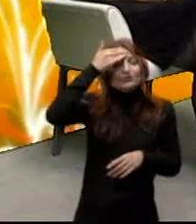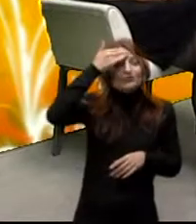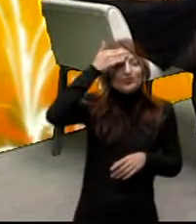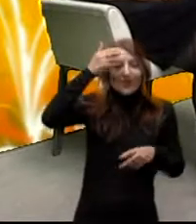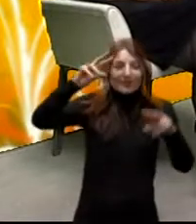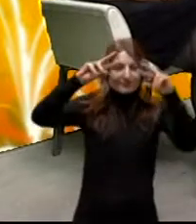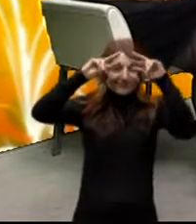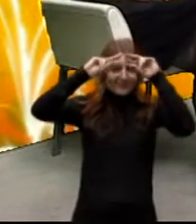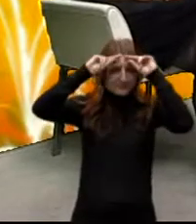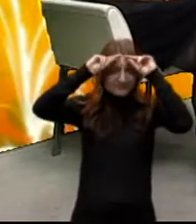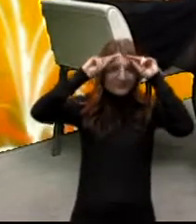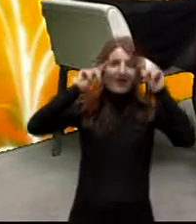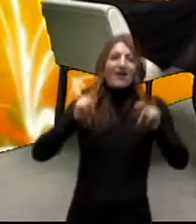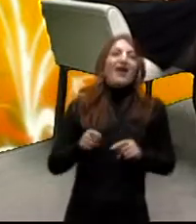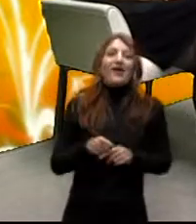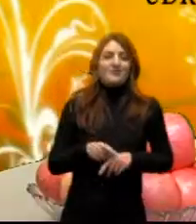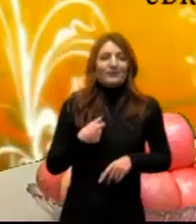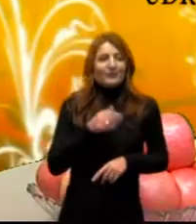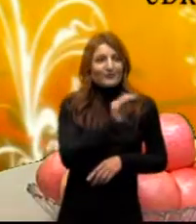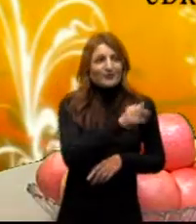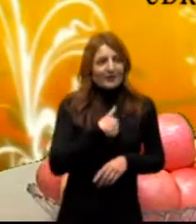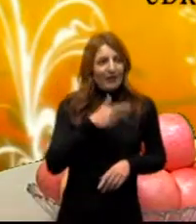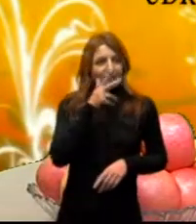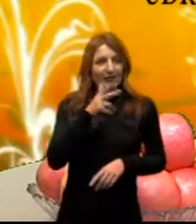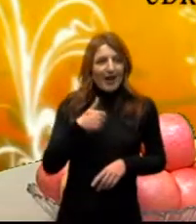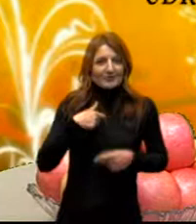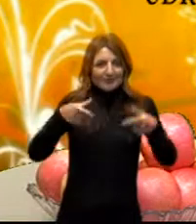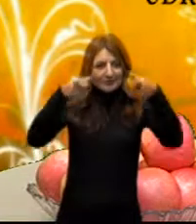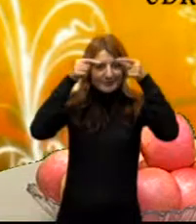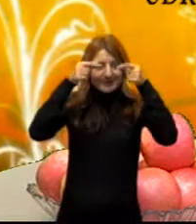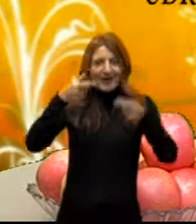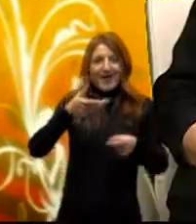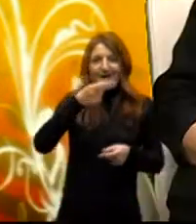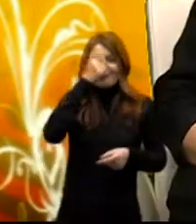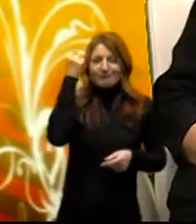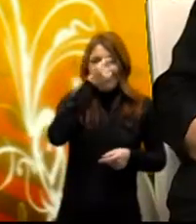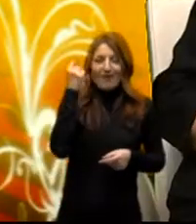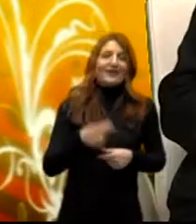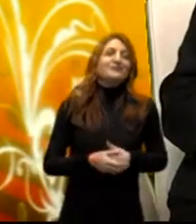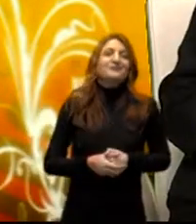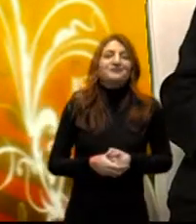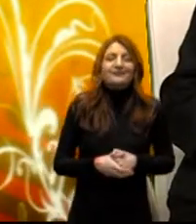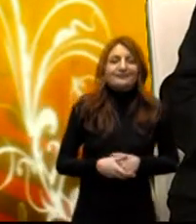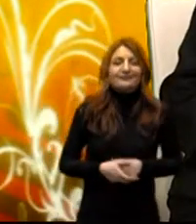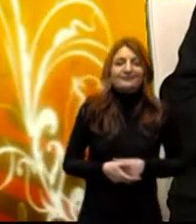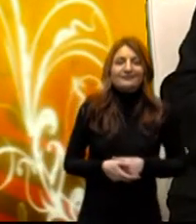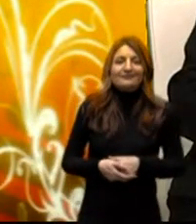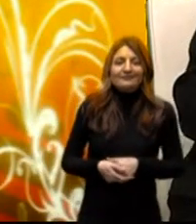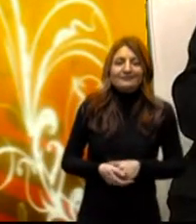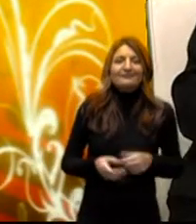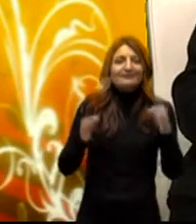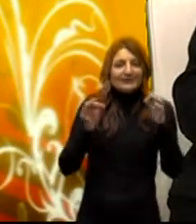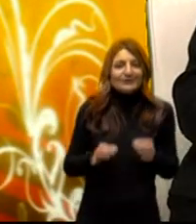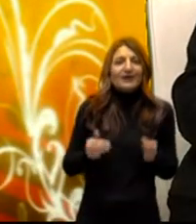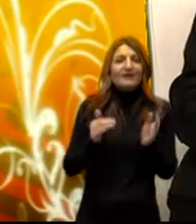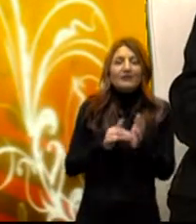ću razmišljati. Da, javit ću vam se. Da, može. Da, tako da sigurno da treba nastojati